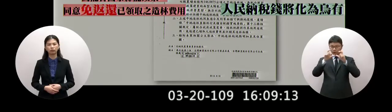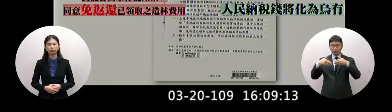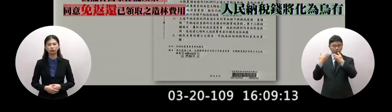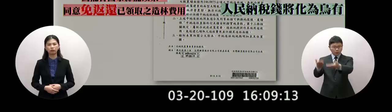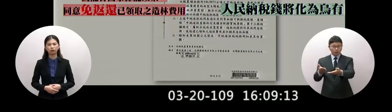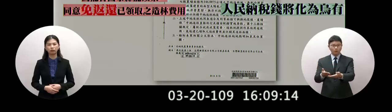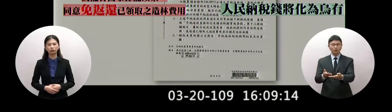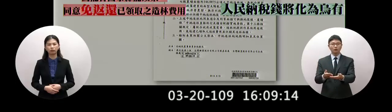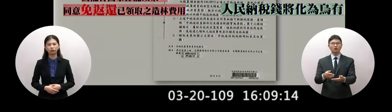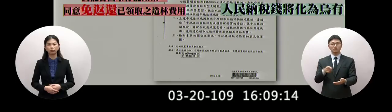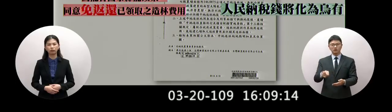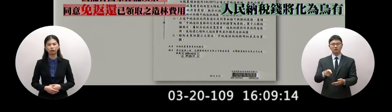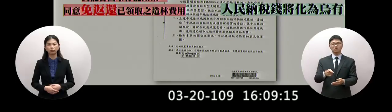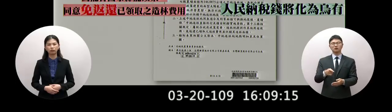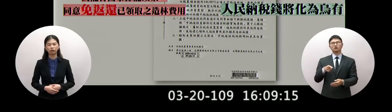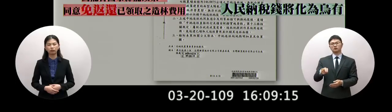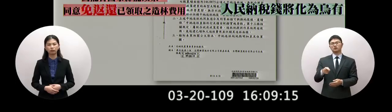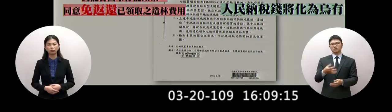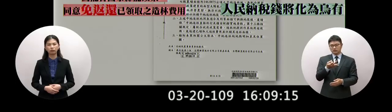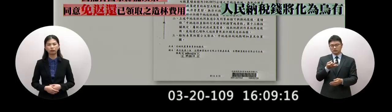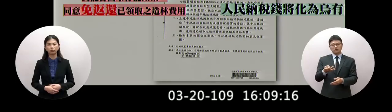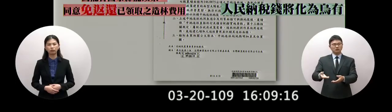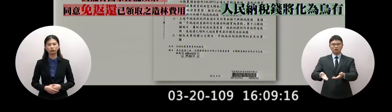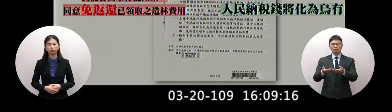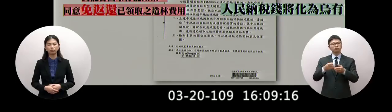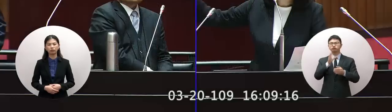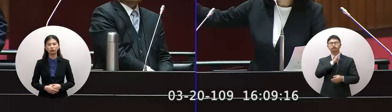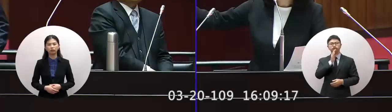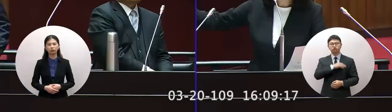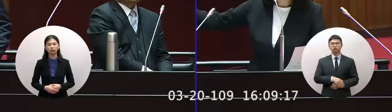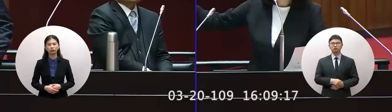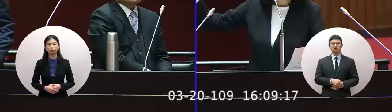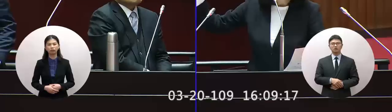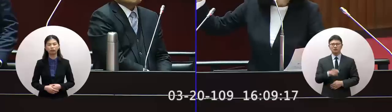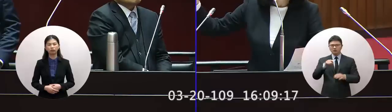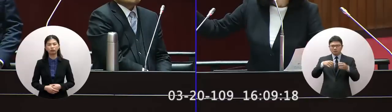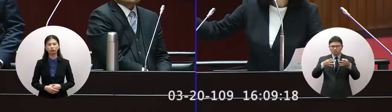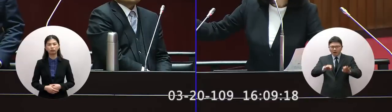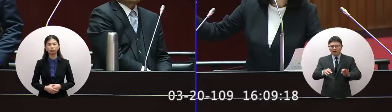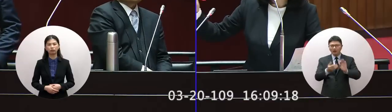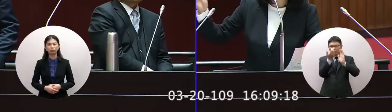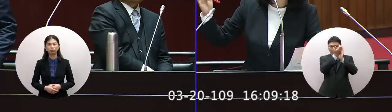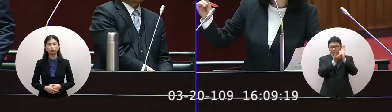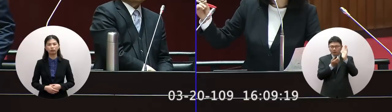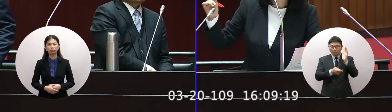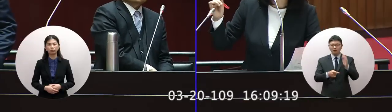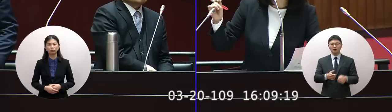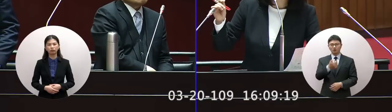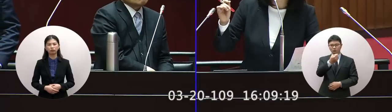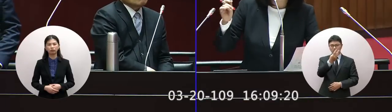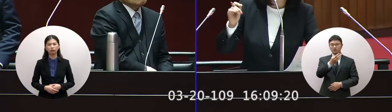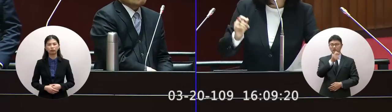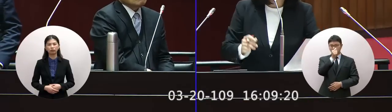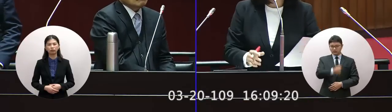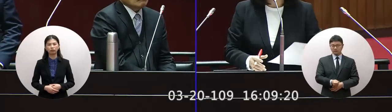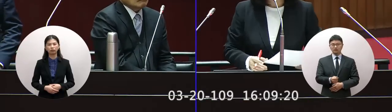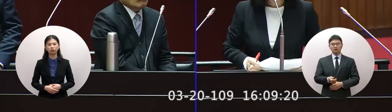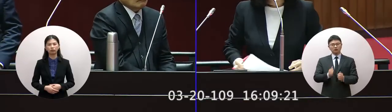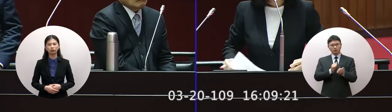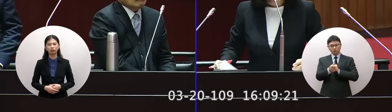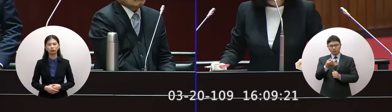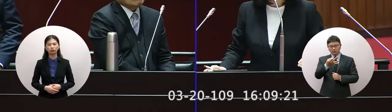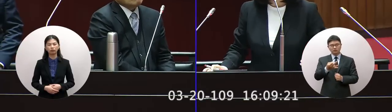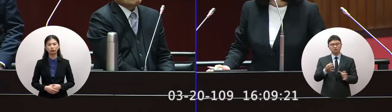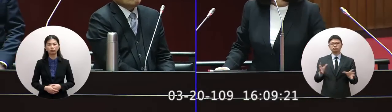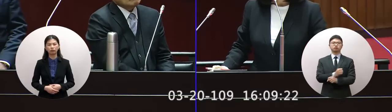领取的造林费用。一纸公文，单单几个字，53亿人民纳税的钱就